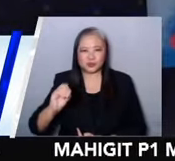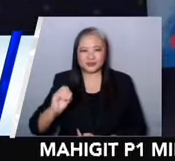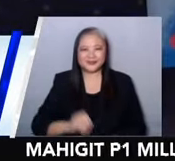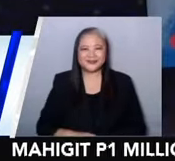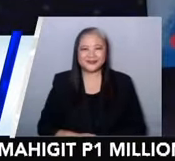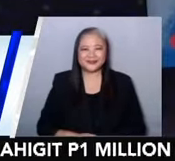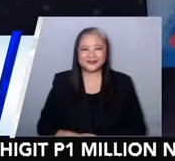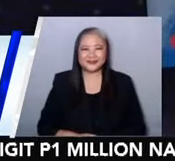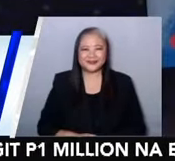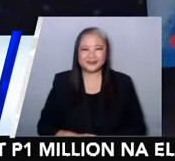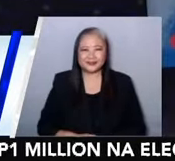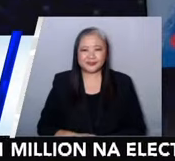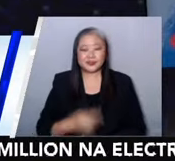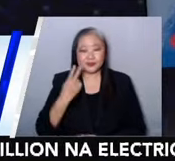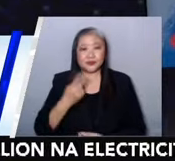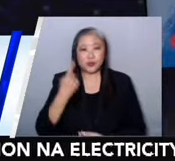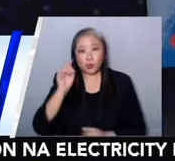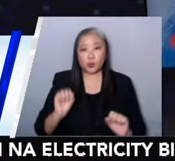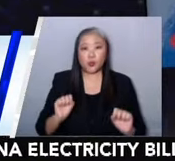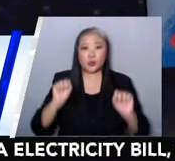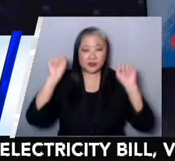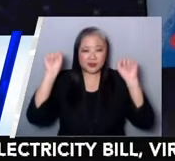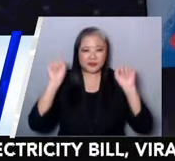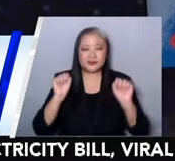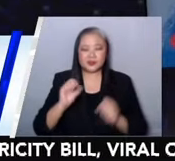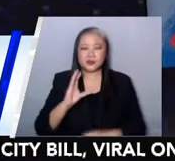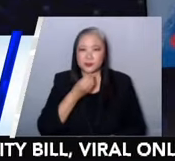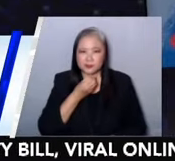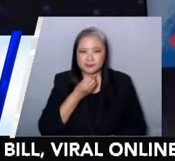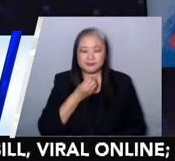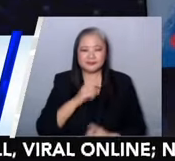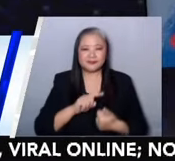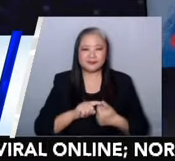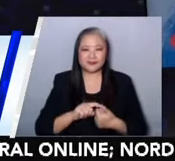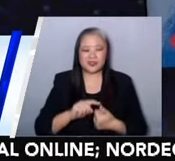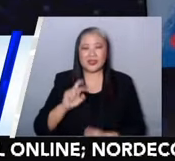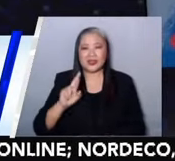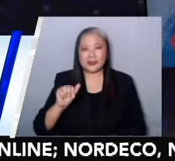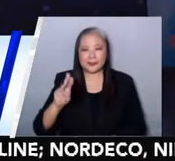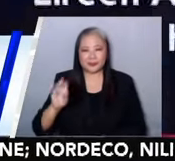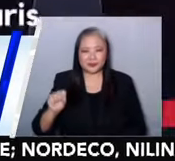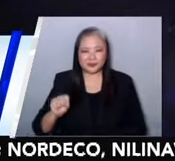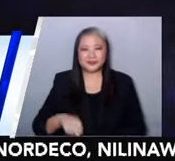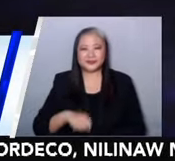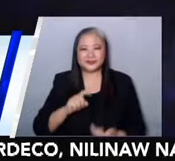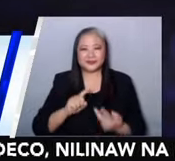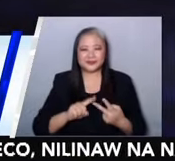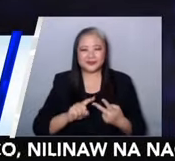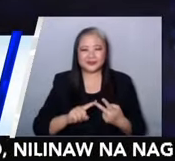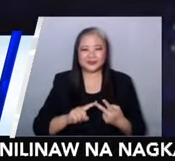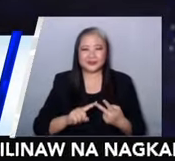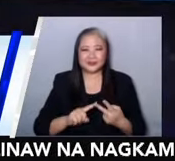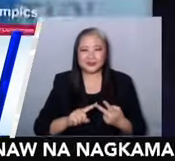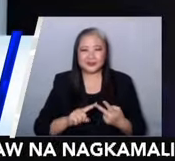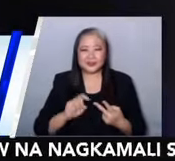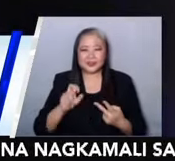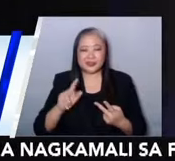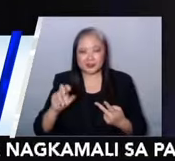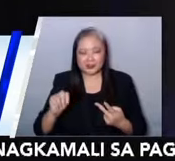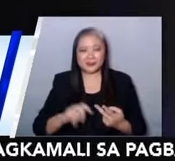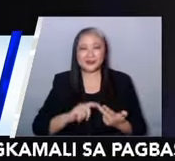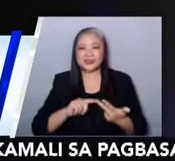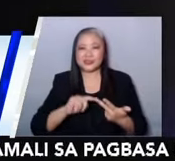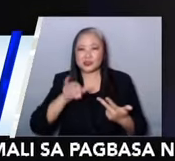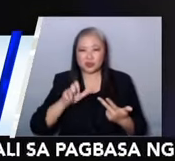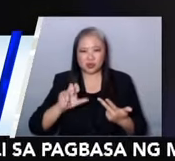sa weightlifting, lalaban sina Rose G. Ramos, Elwin Ando, John Pebuar Ceniza,